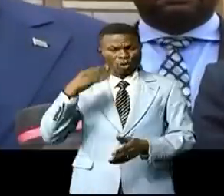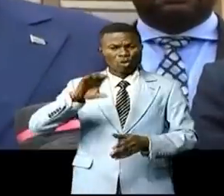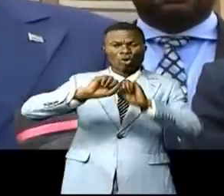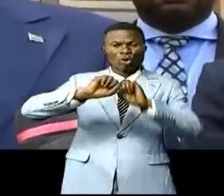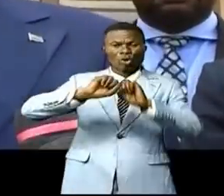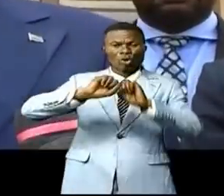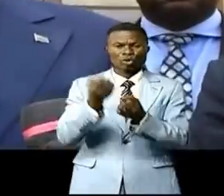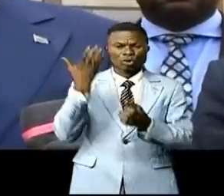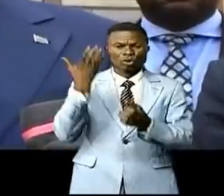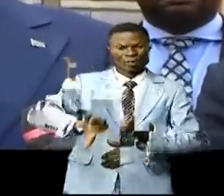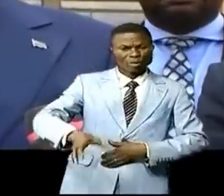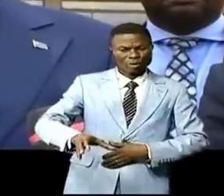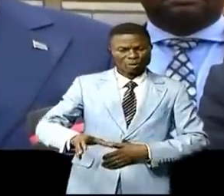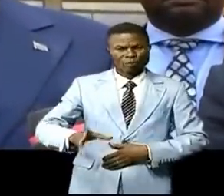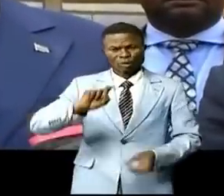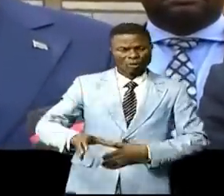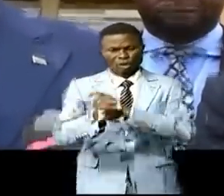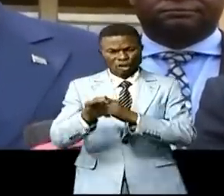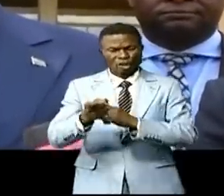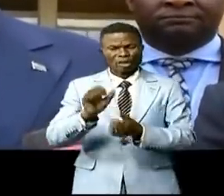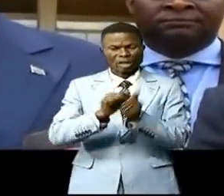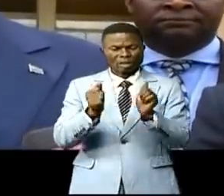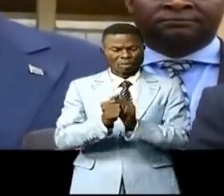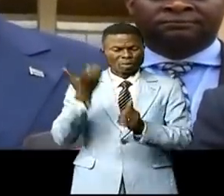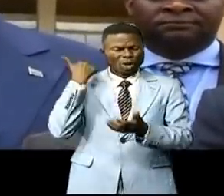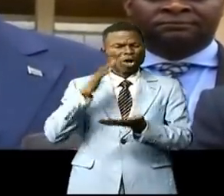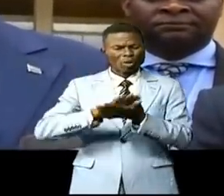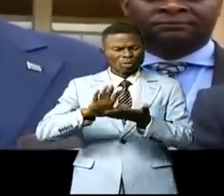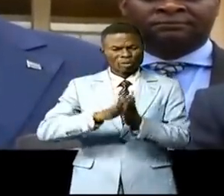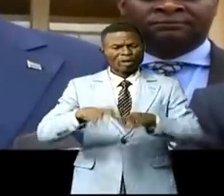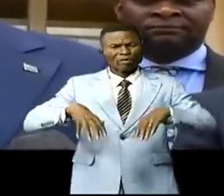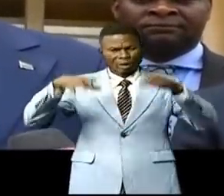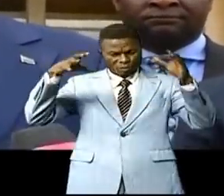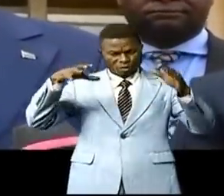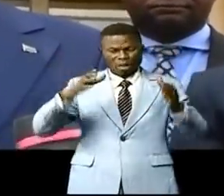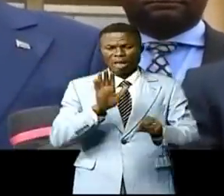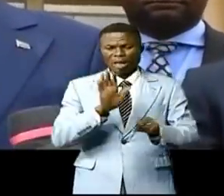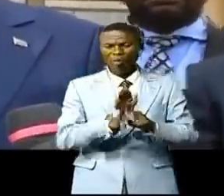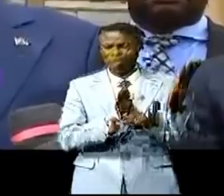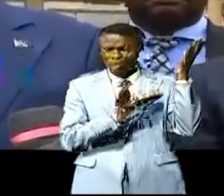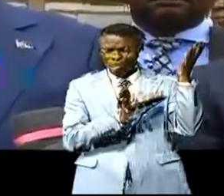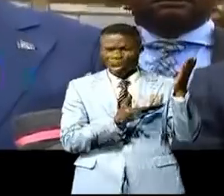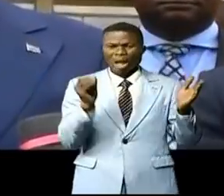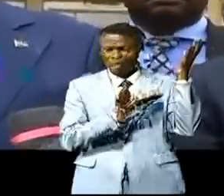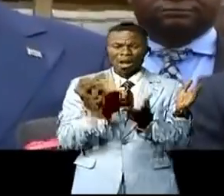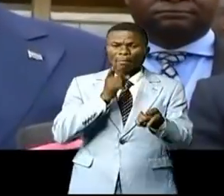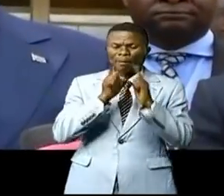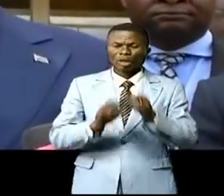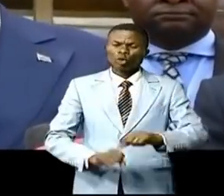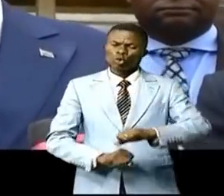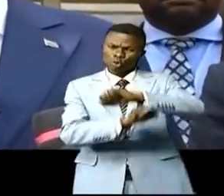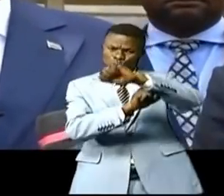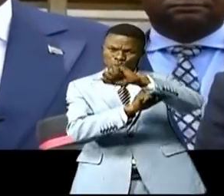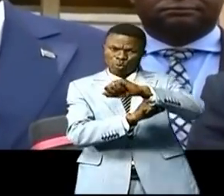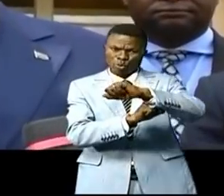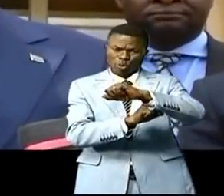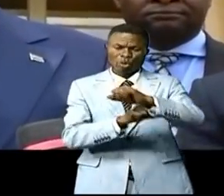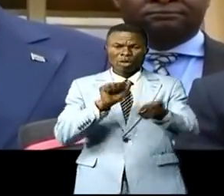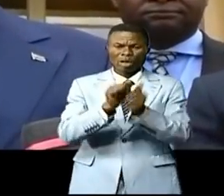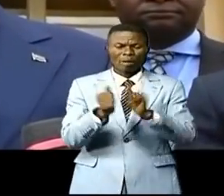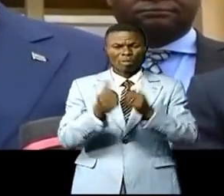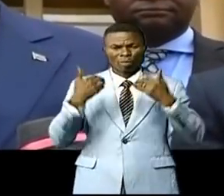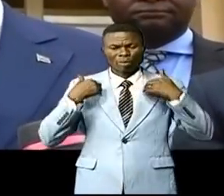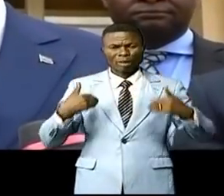eaux, et je crois améliorer la desserte en eau potable. C'est très important. Il a évoqué aussi l'appui dans les secteurs de la